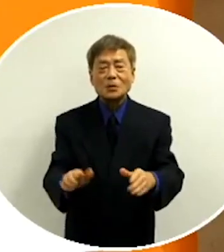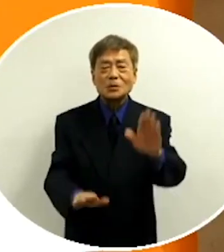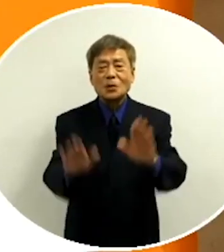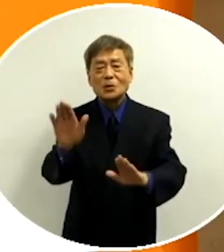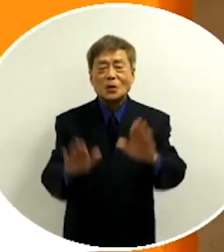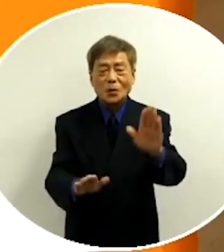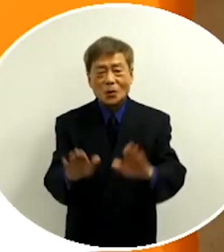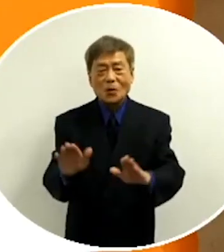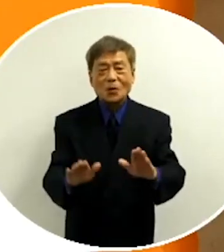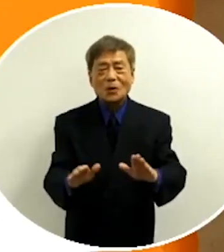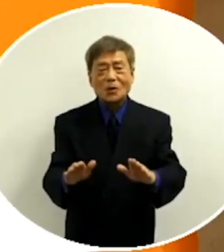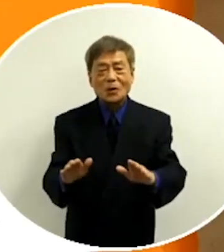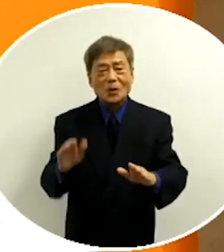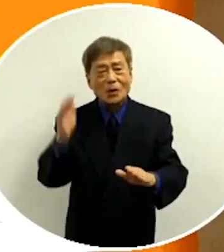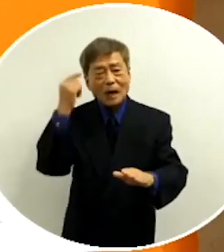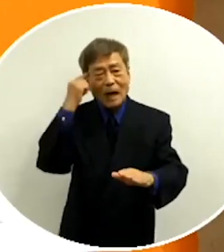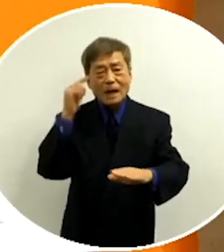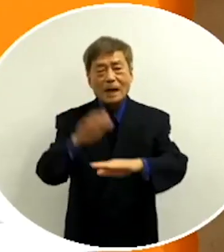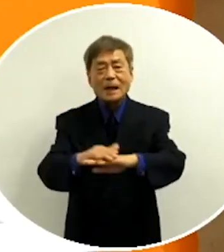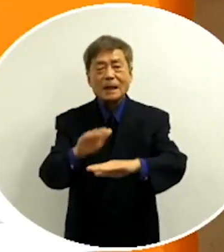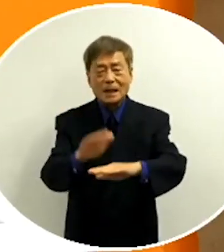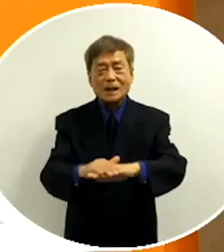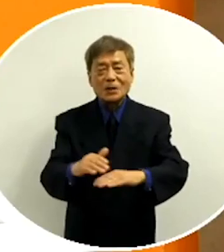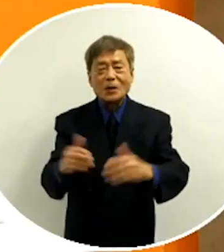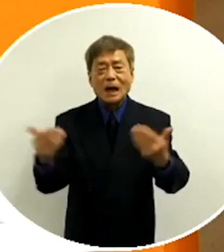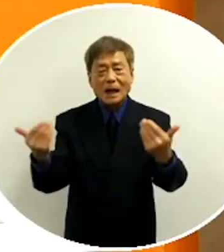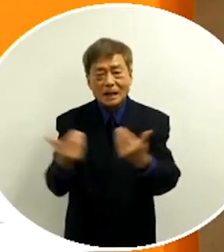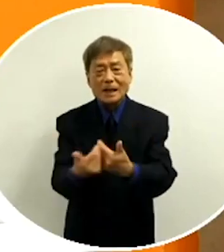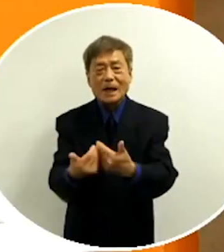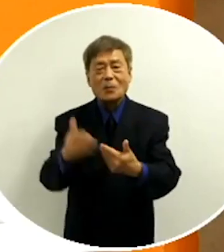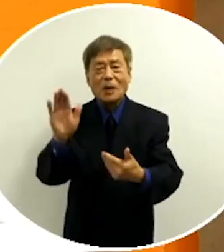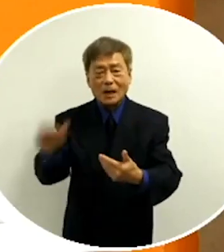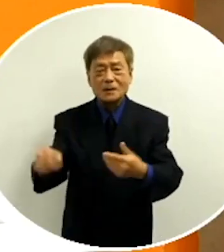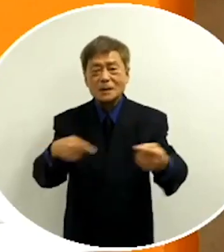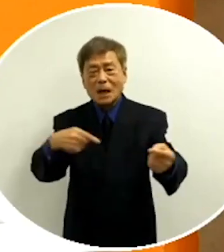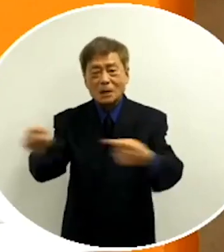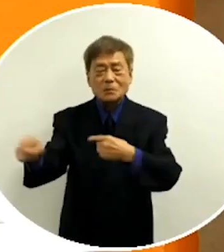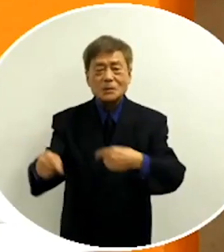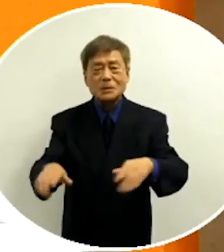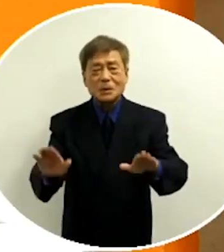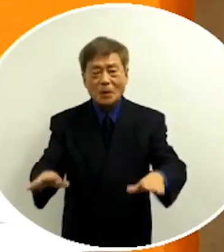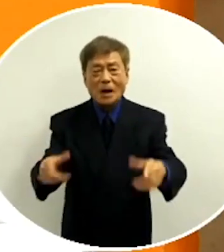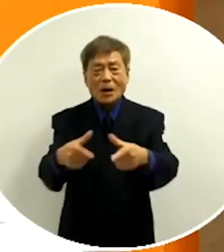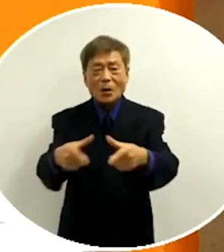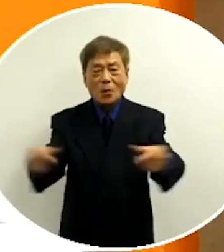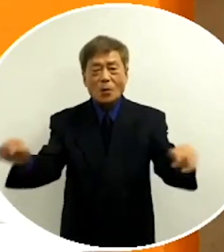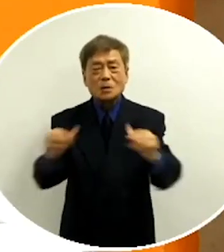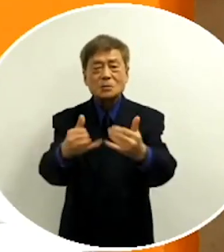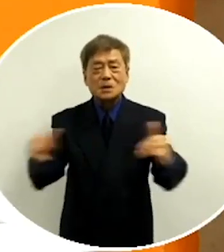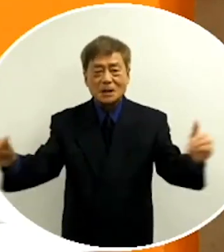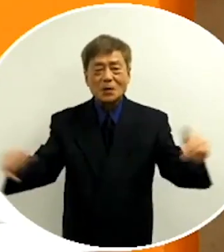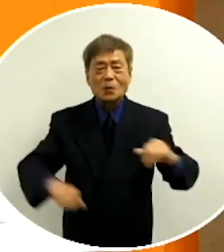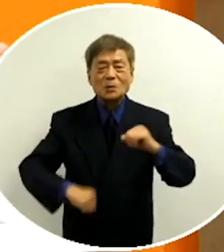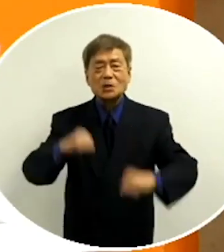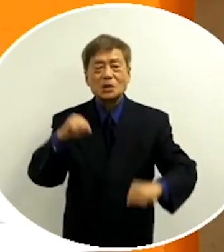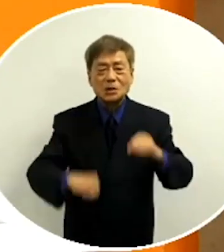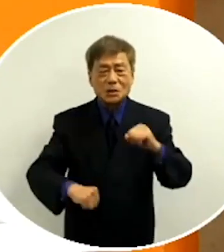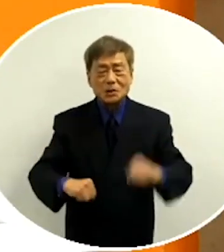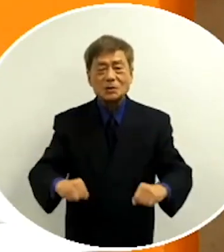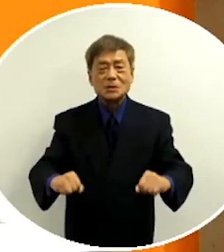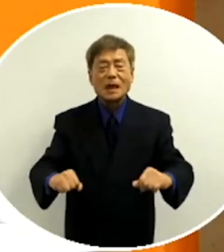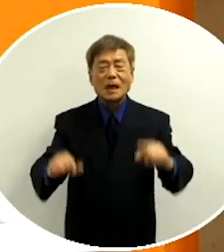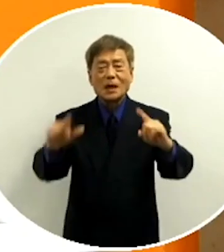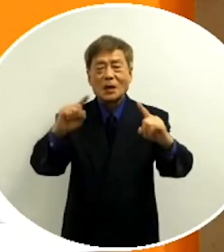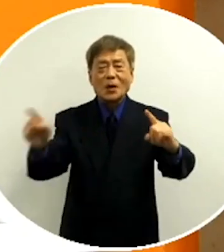考え方の人たちとは逆で先ほど申し上げましたが国民の自由とか人権そして透明性の高い